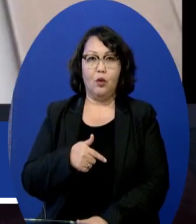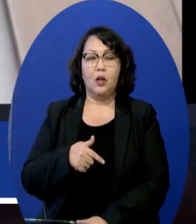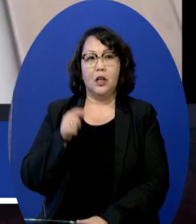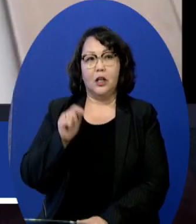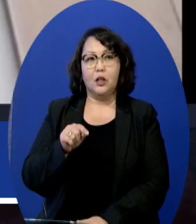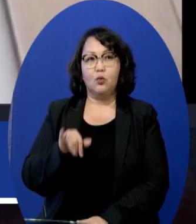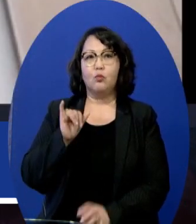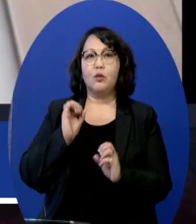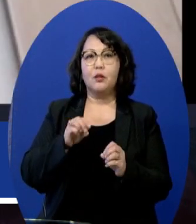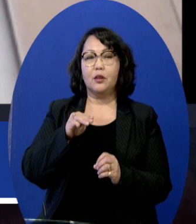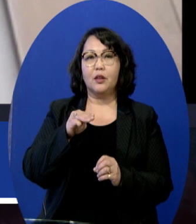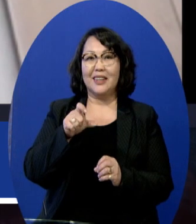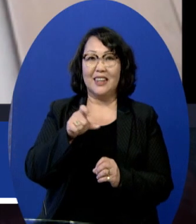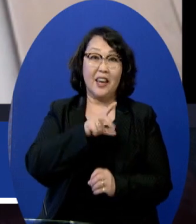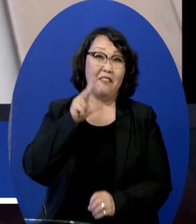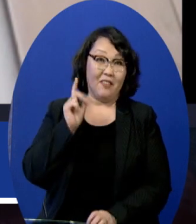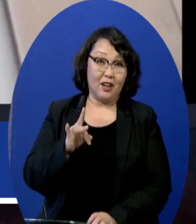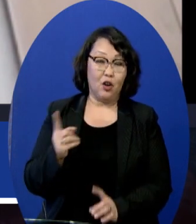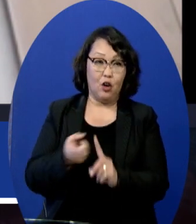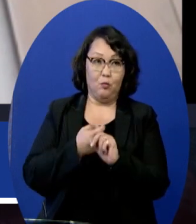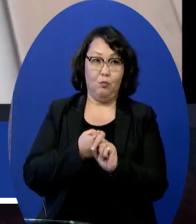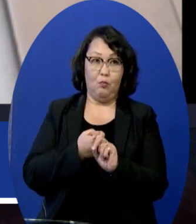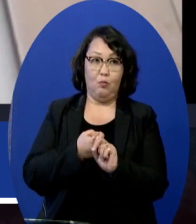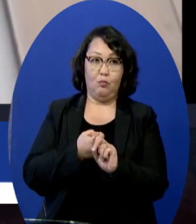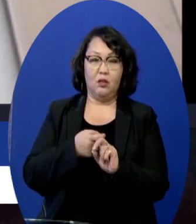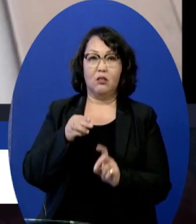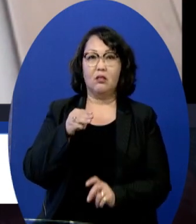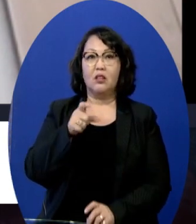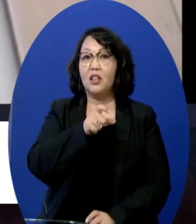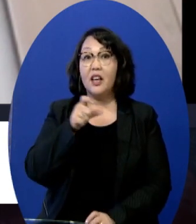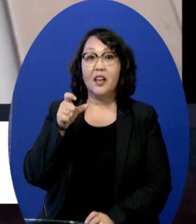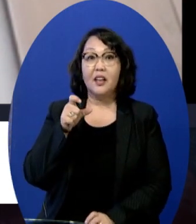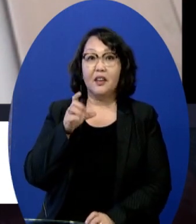нөлөөлж байгаа нөхөр юм тээврийн бүлэг дээр бол буурдахс нь бол бас